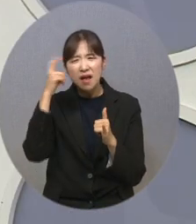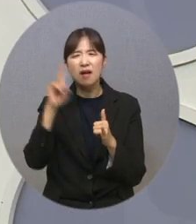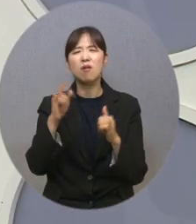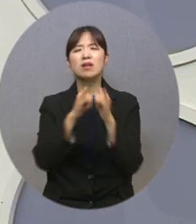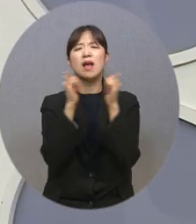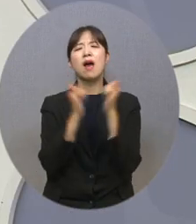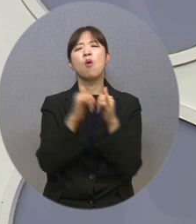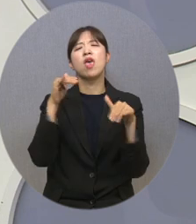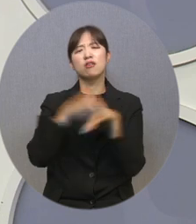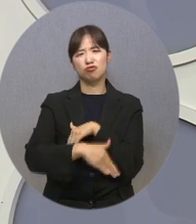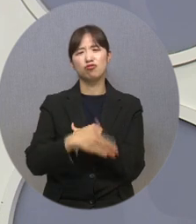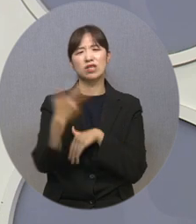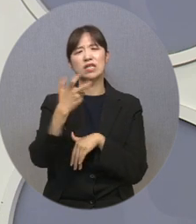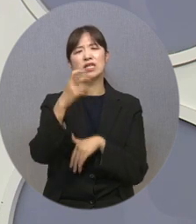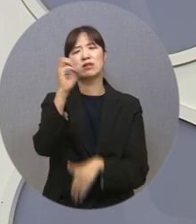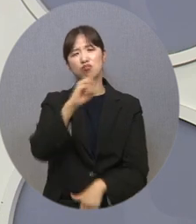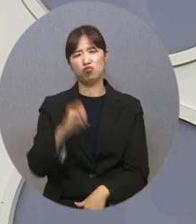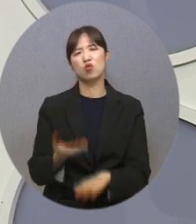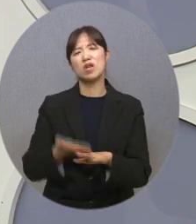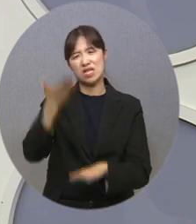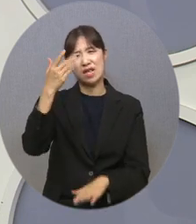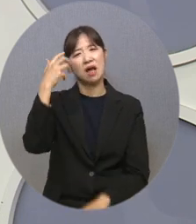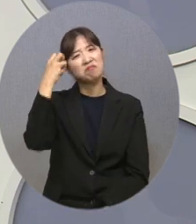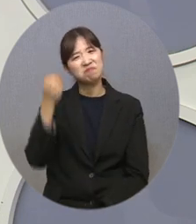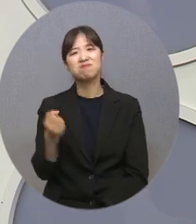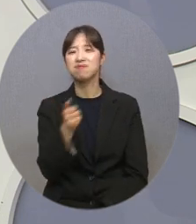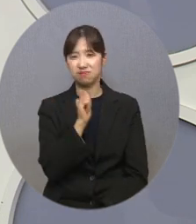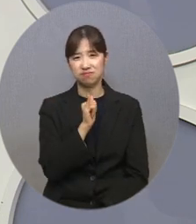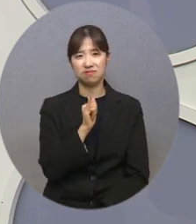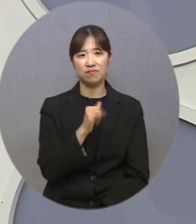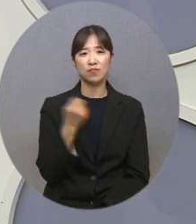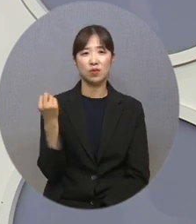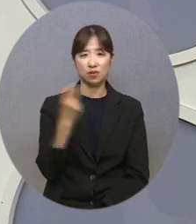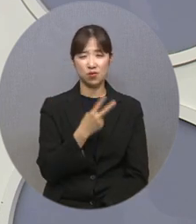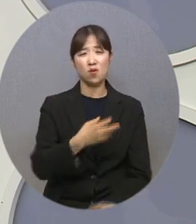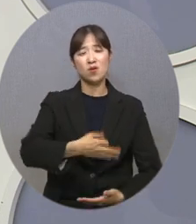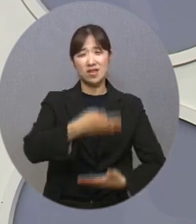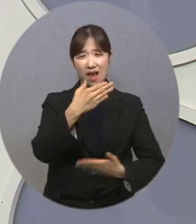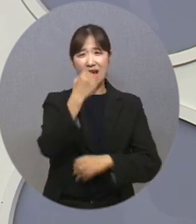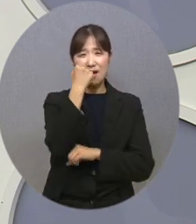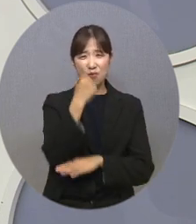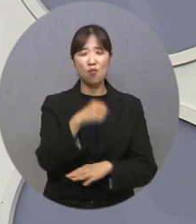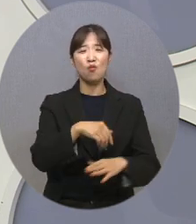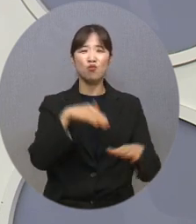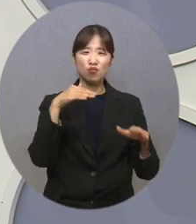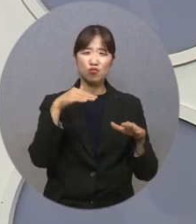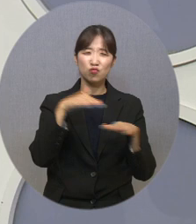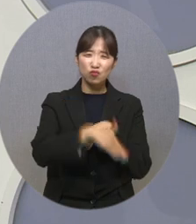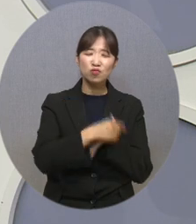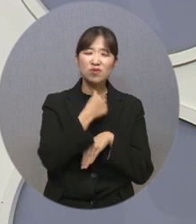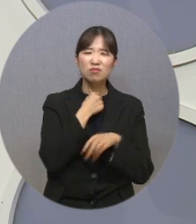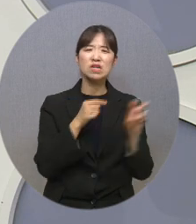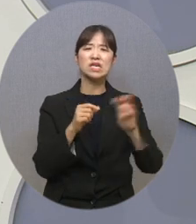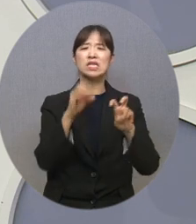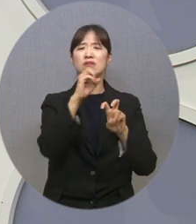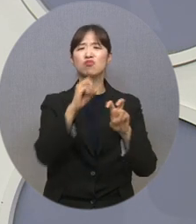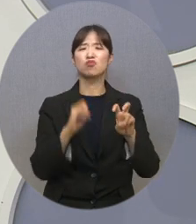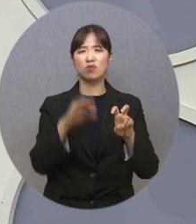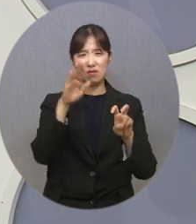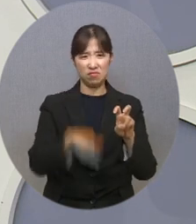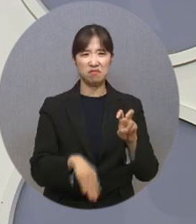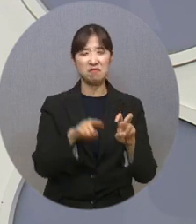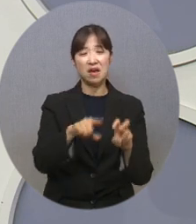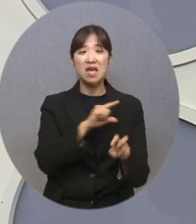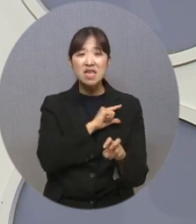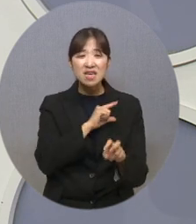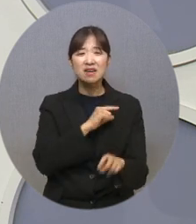사회주의예요. 70% 이상의 국민들이 사회주의입니다. 그리고 자본주의는 불과 20% 미만. 국호도 대한민국이